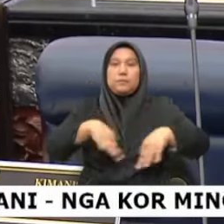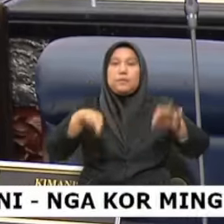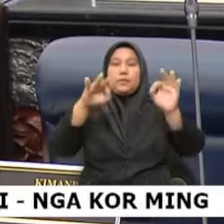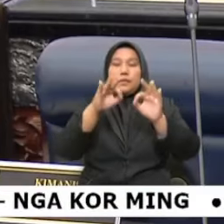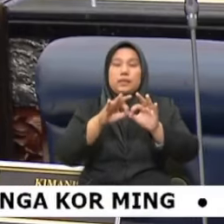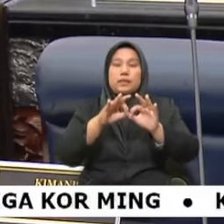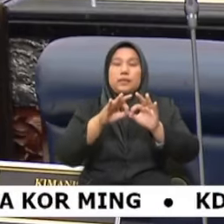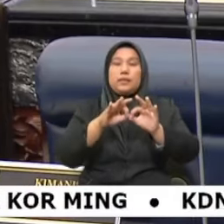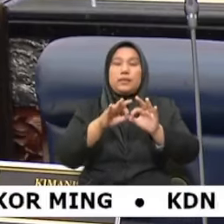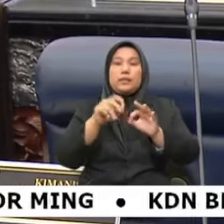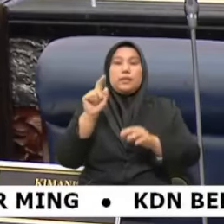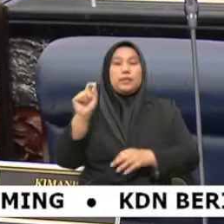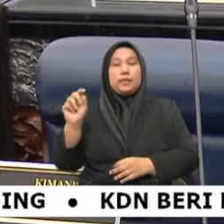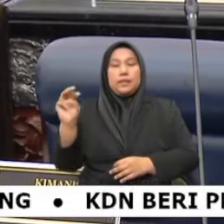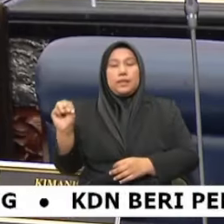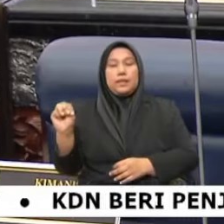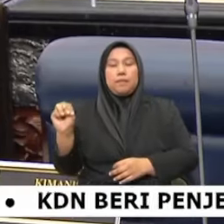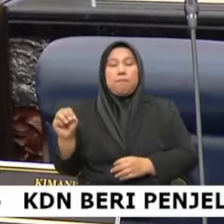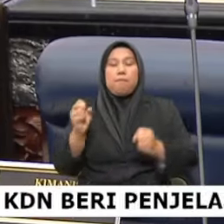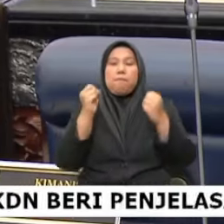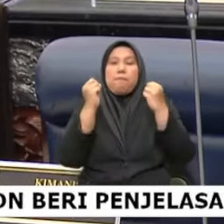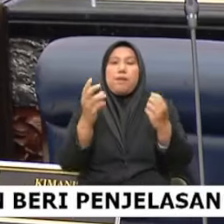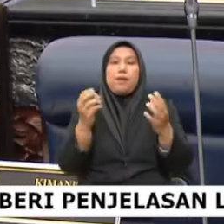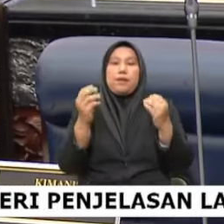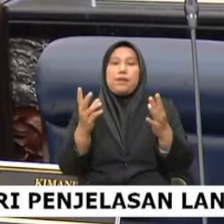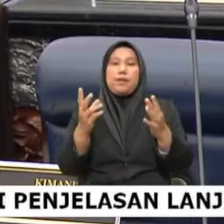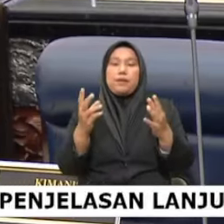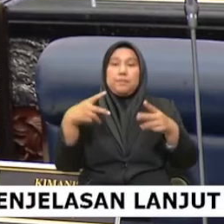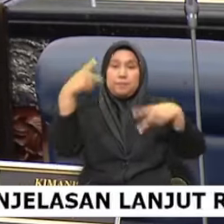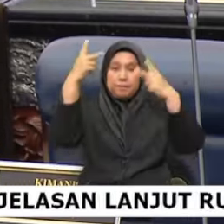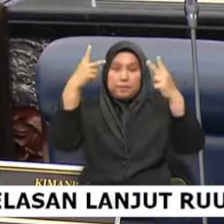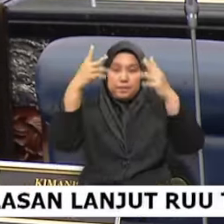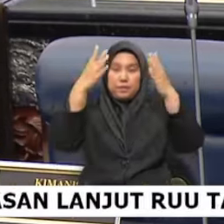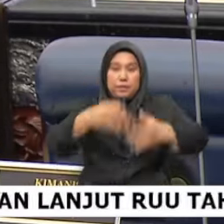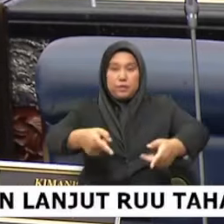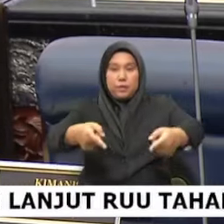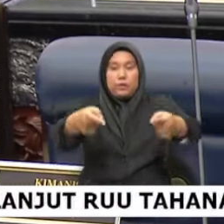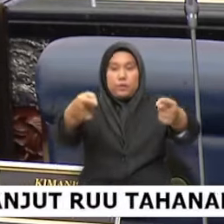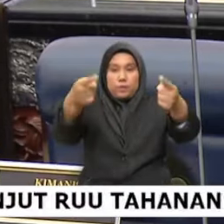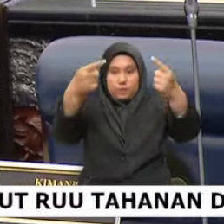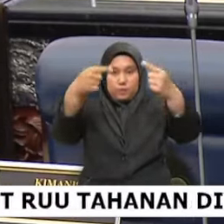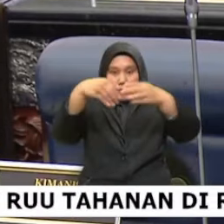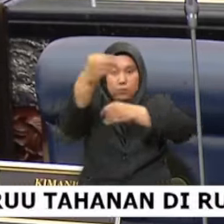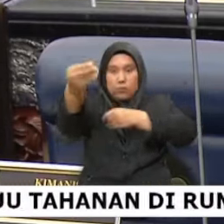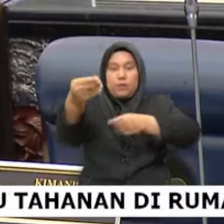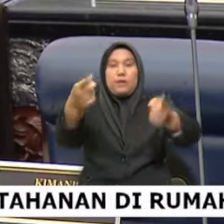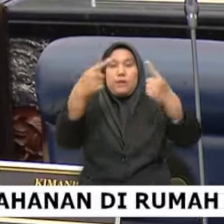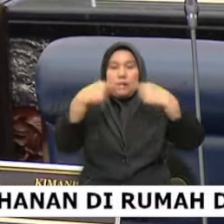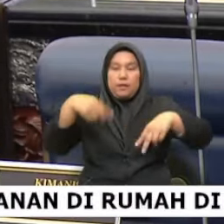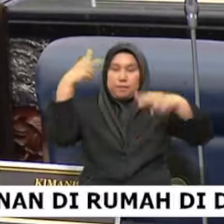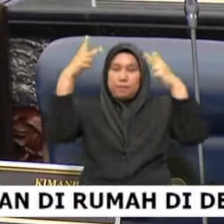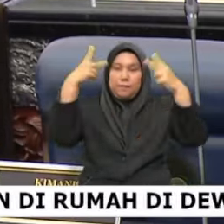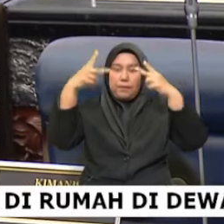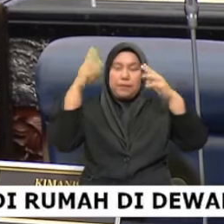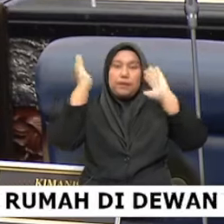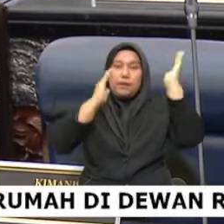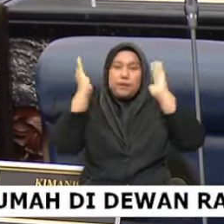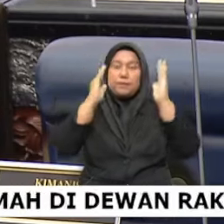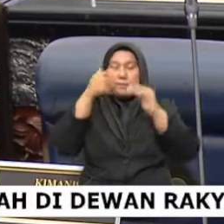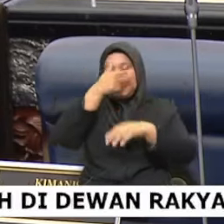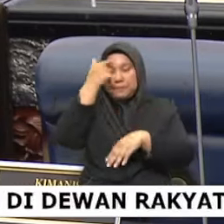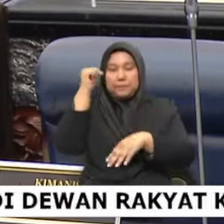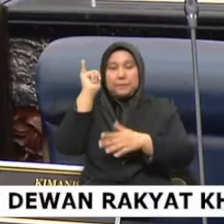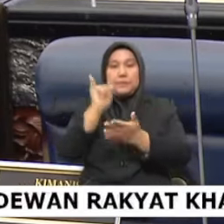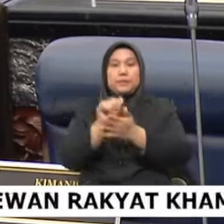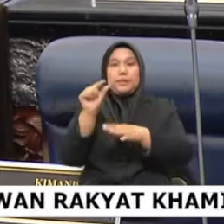Malaysia untuk memastikan banyak ramai pelancong dari luar sana melawat Malaysia. Itu sebabnya kita